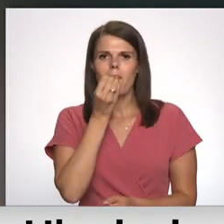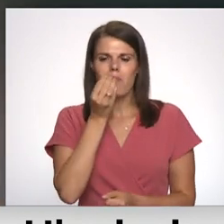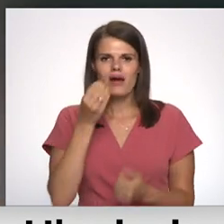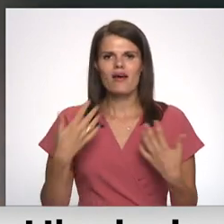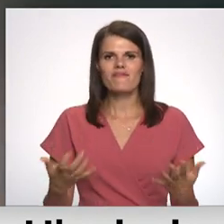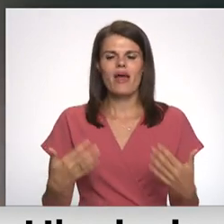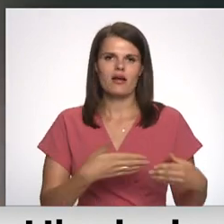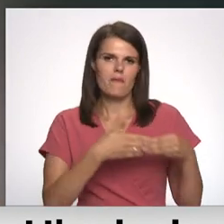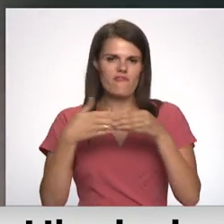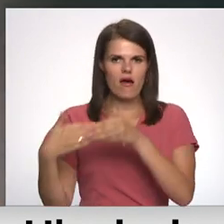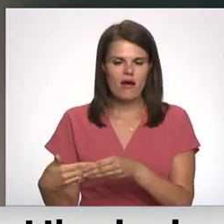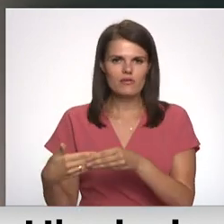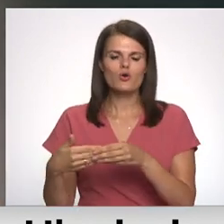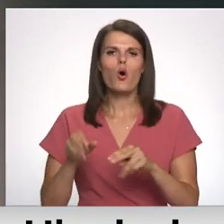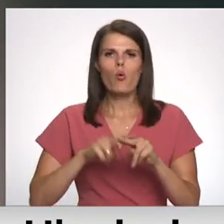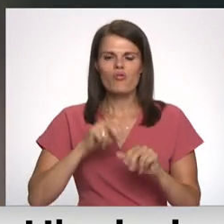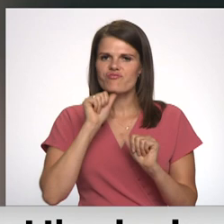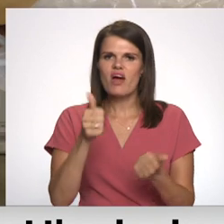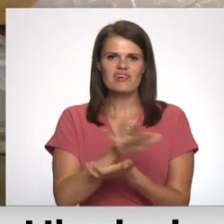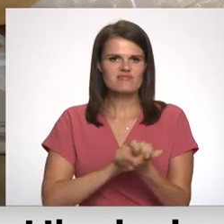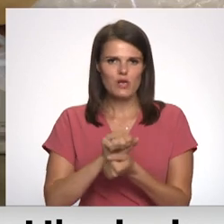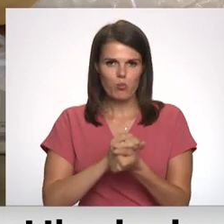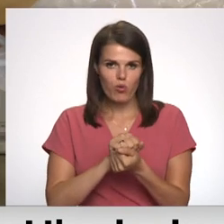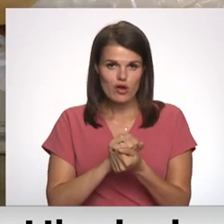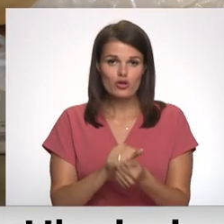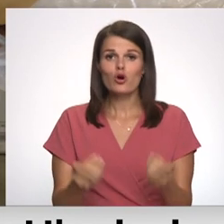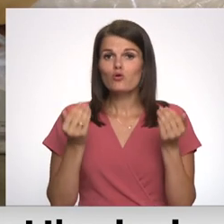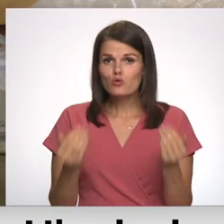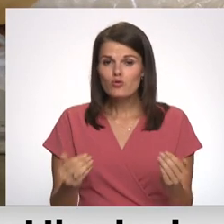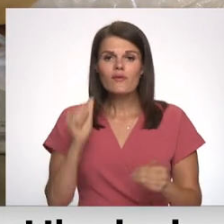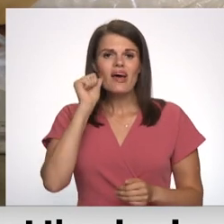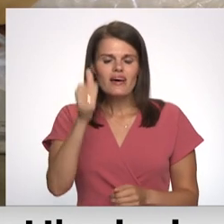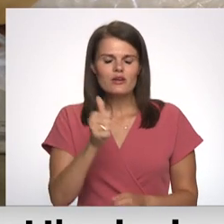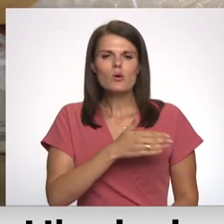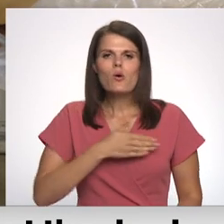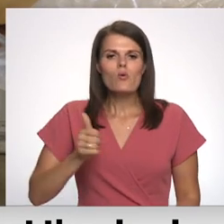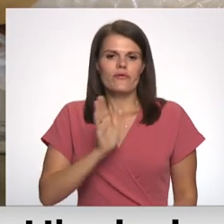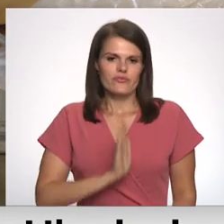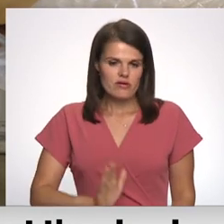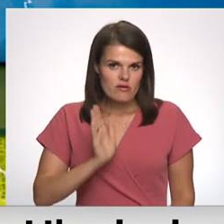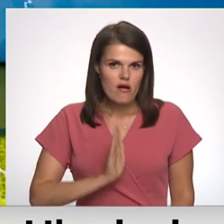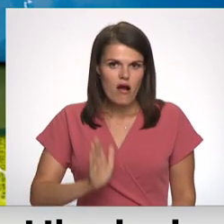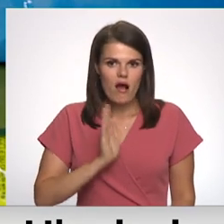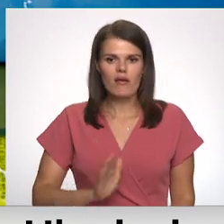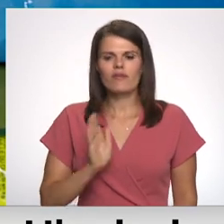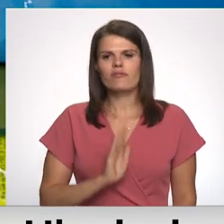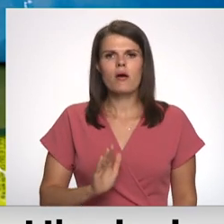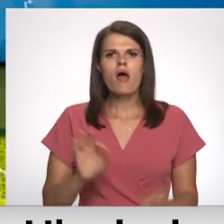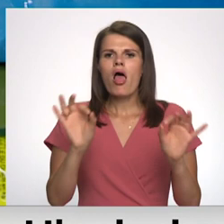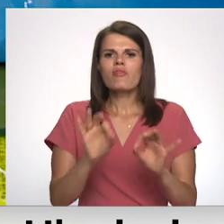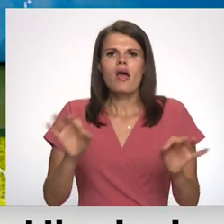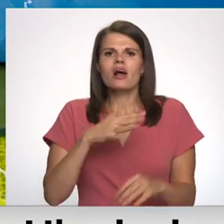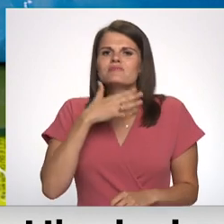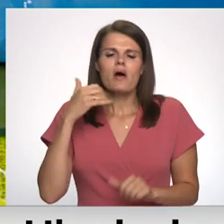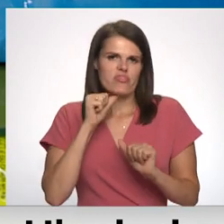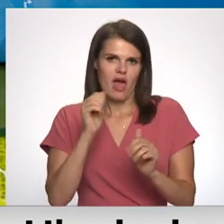viegli transportējama un nevar sabojāties. Šodien un rīt mēs ļoti gaidam, un tas nekas pa daudz, protams,